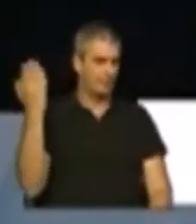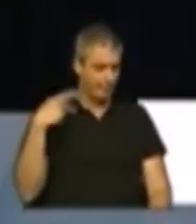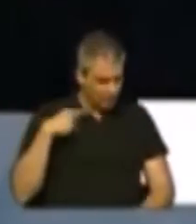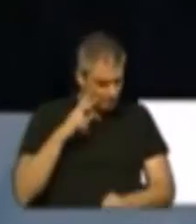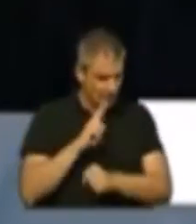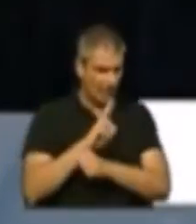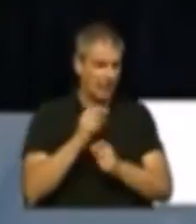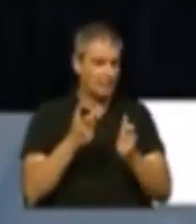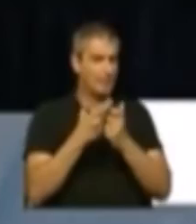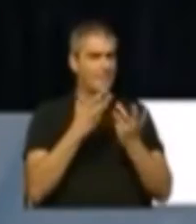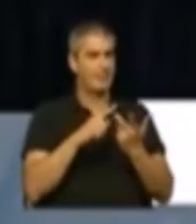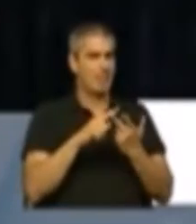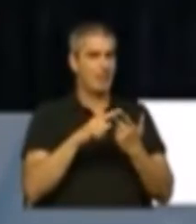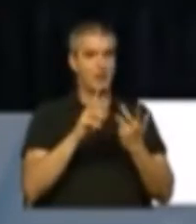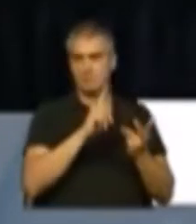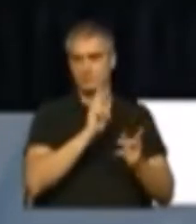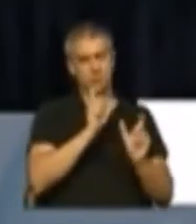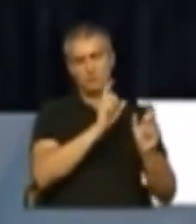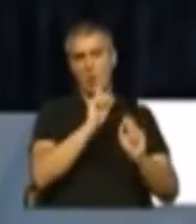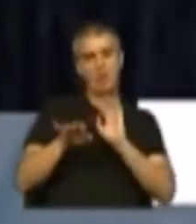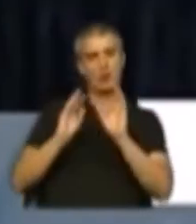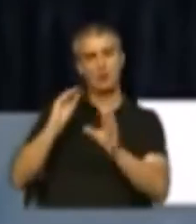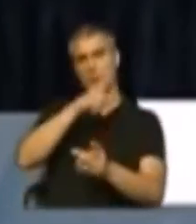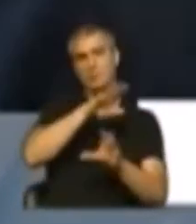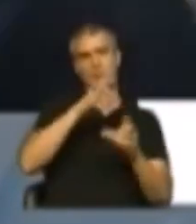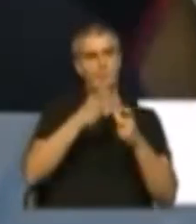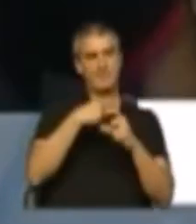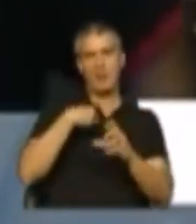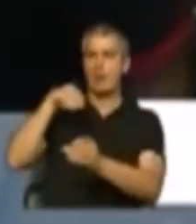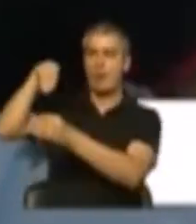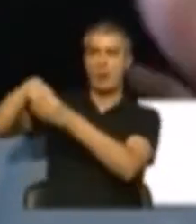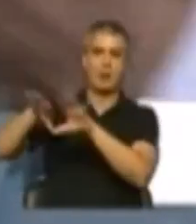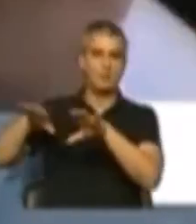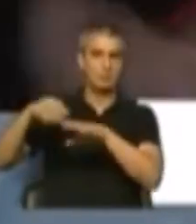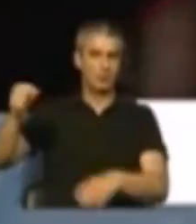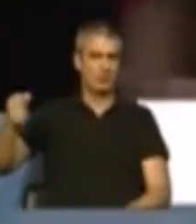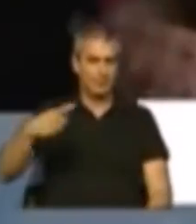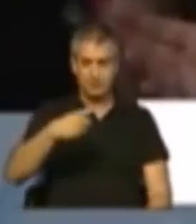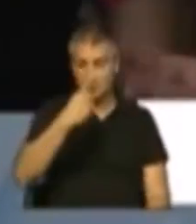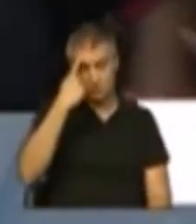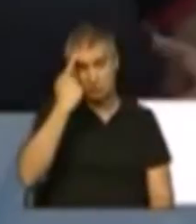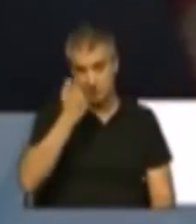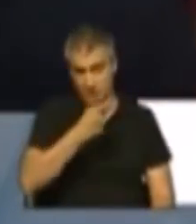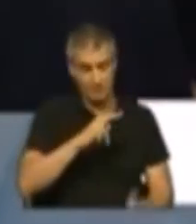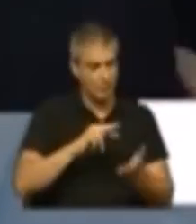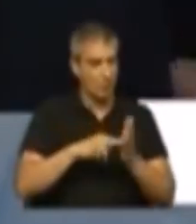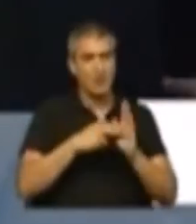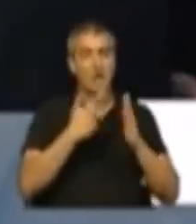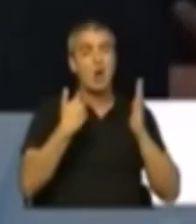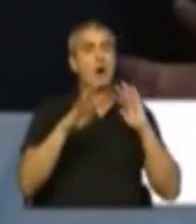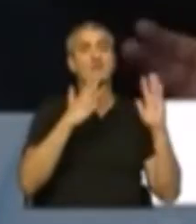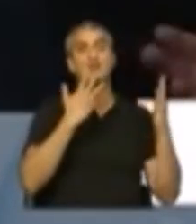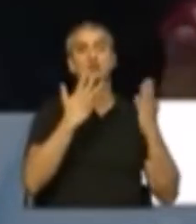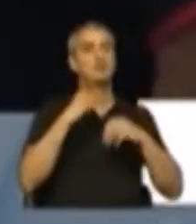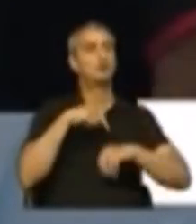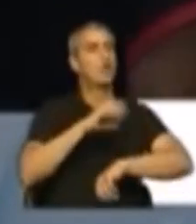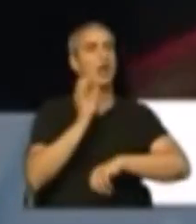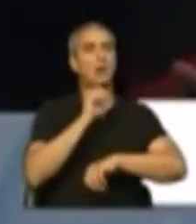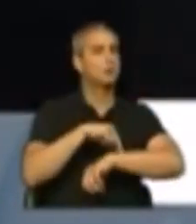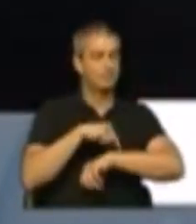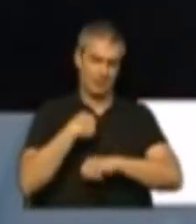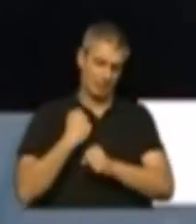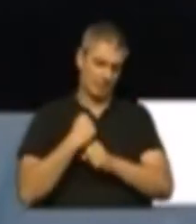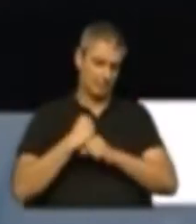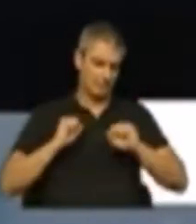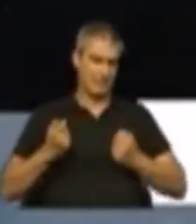על המפלגה מפני זחילה לממשלת ימין. פוליטיקה, הרי אתה יודע שרוב זמני, 99% מזמני אני מתעסקת בעשייה,